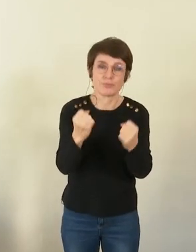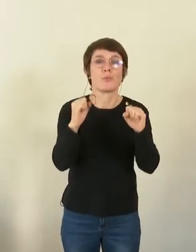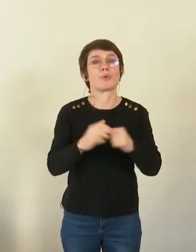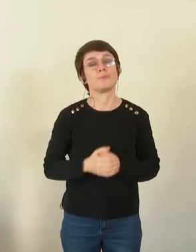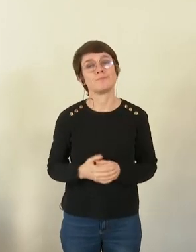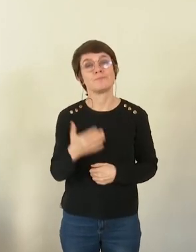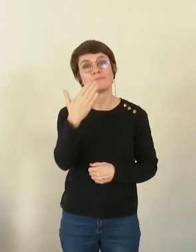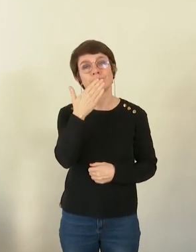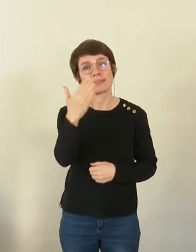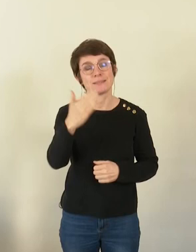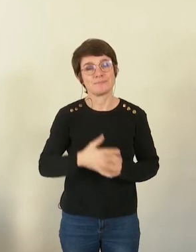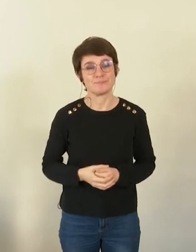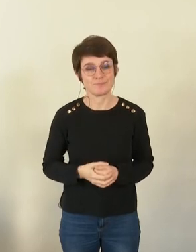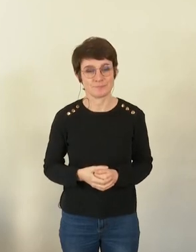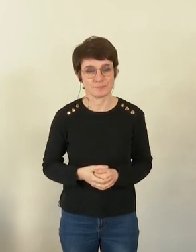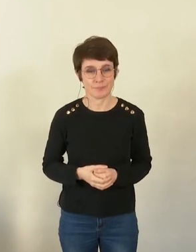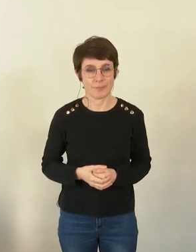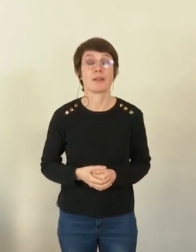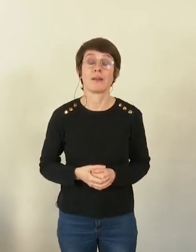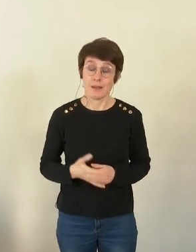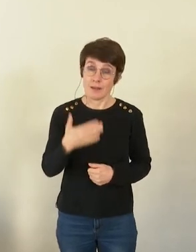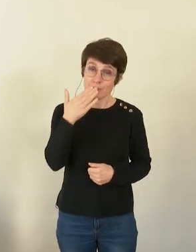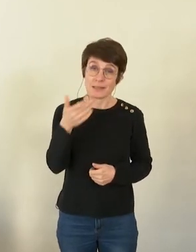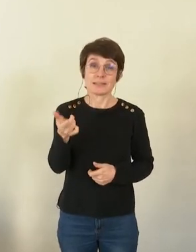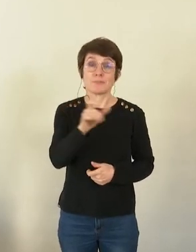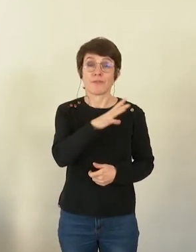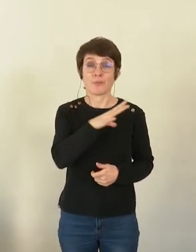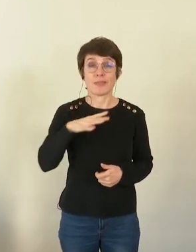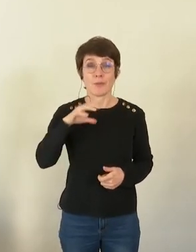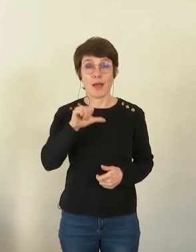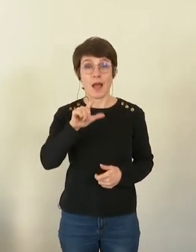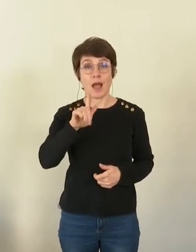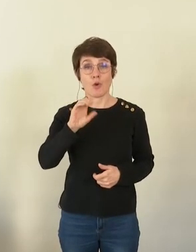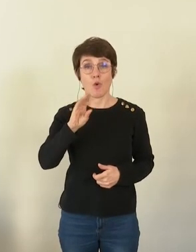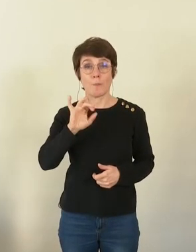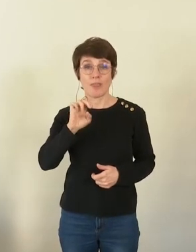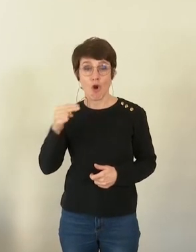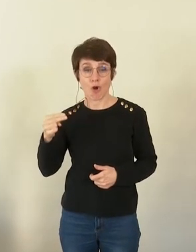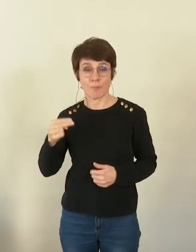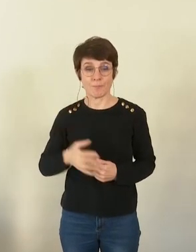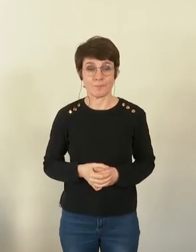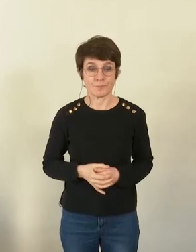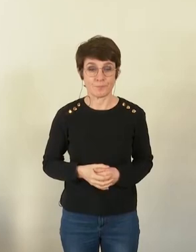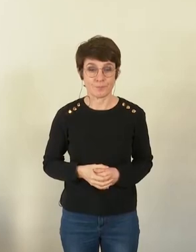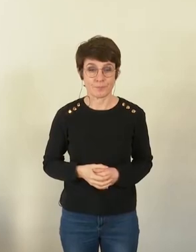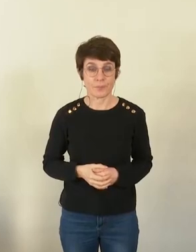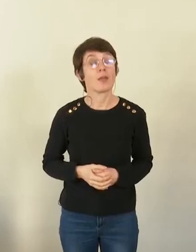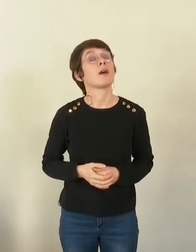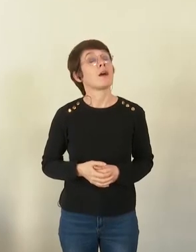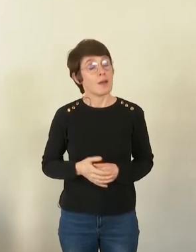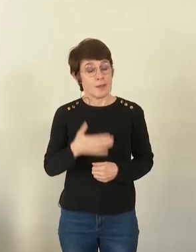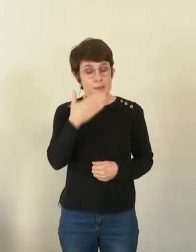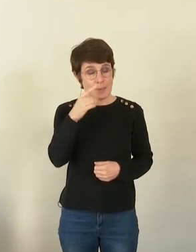merci merci beaucoup madame Agobian vous avez la parole merci Monsieur le Maire bonjour à toutes et à